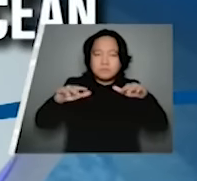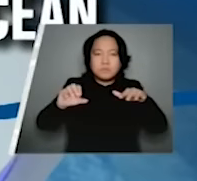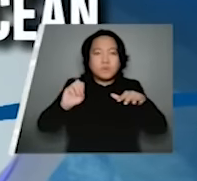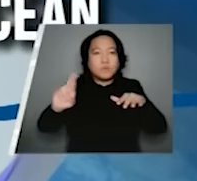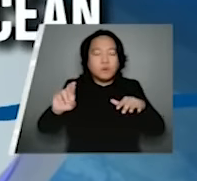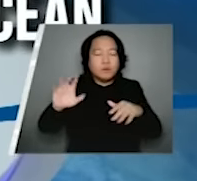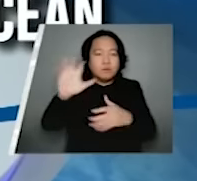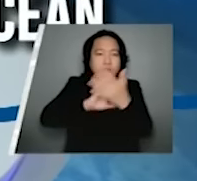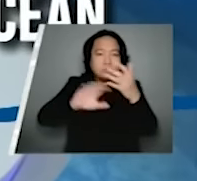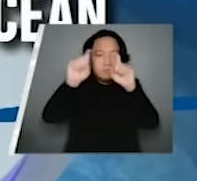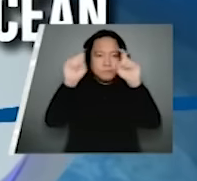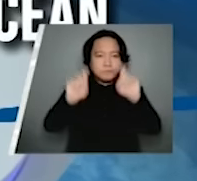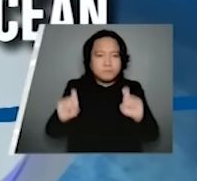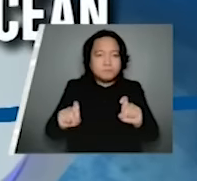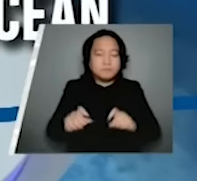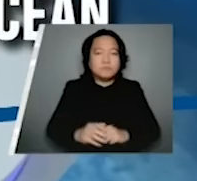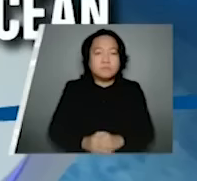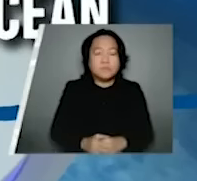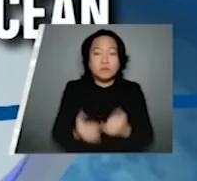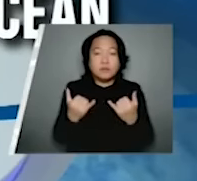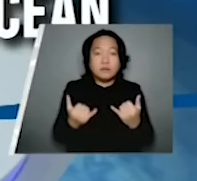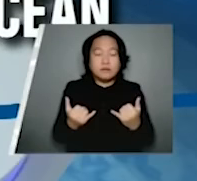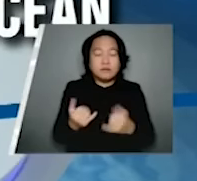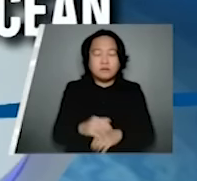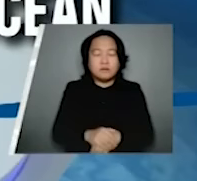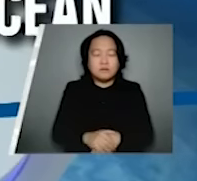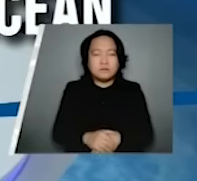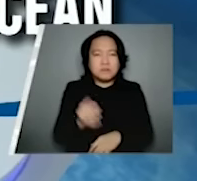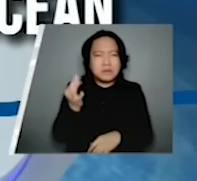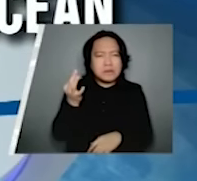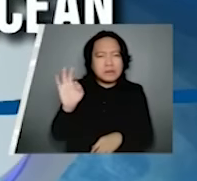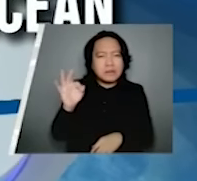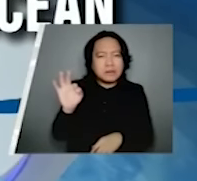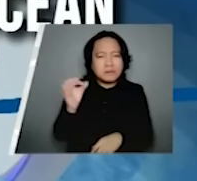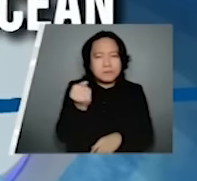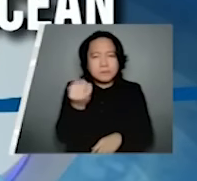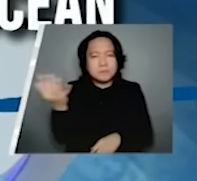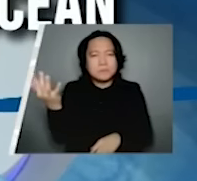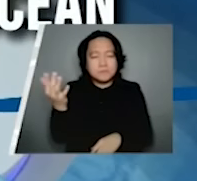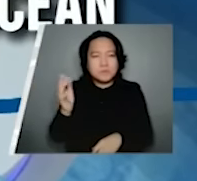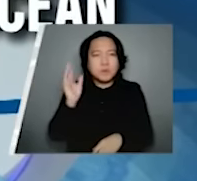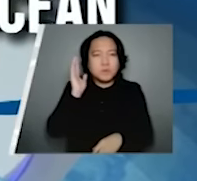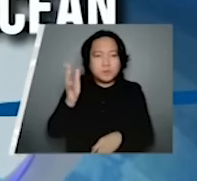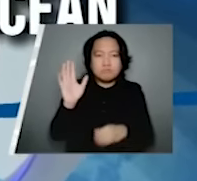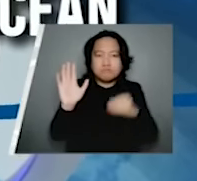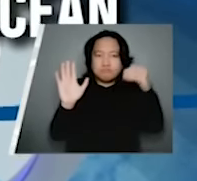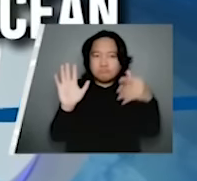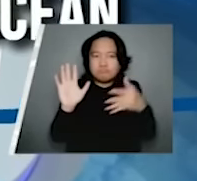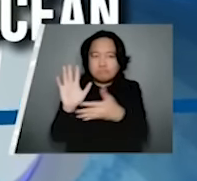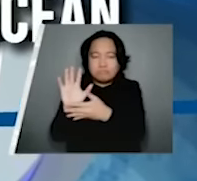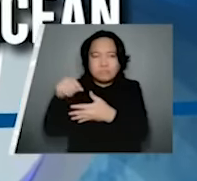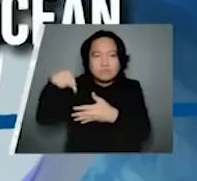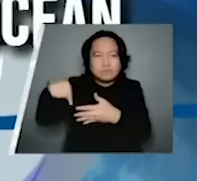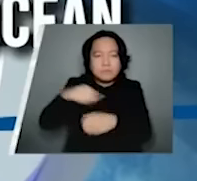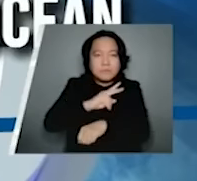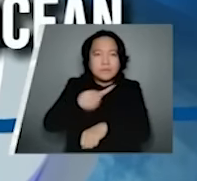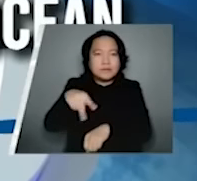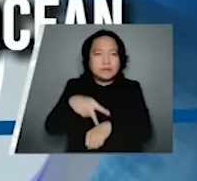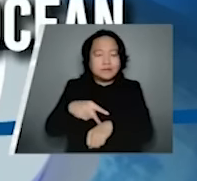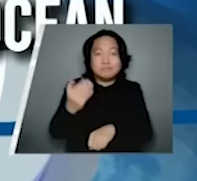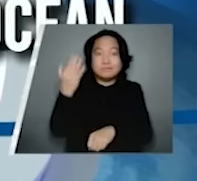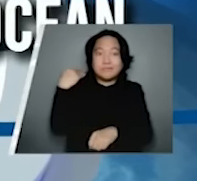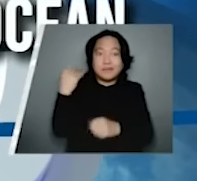tropical cyclone ang pumasok sa Philippine Area of Responsibility nang huling magka-La Nina. Kabilang dito ang bagyong Odette na kumitil ng